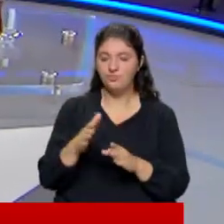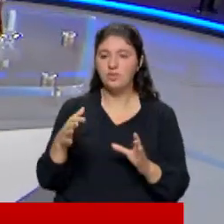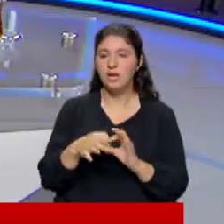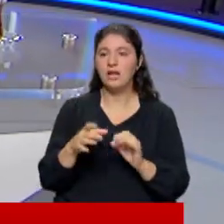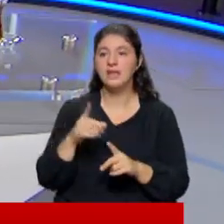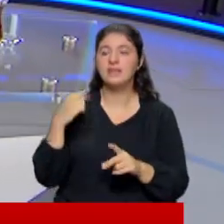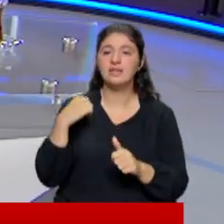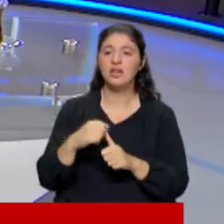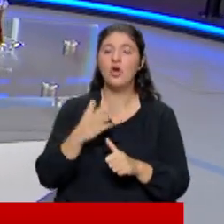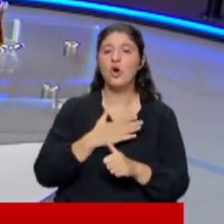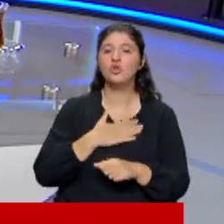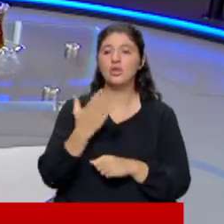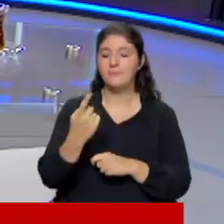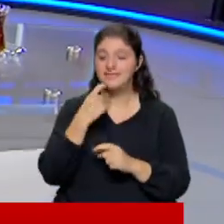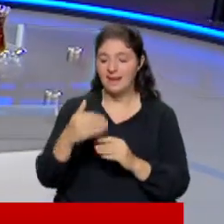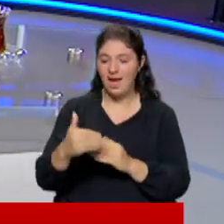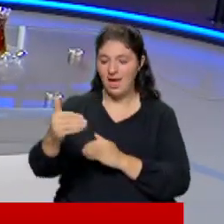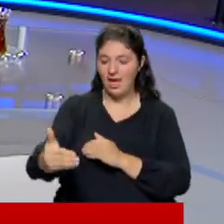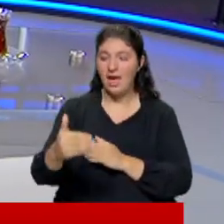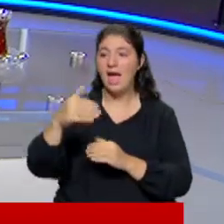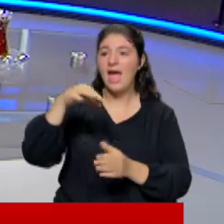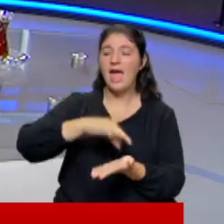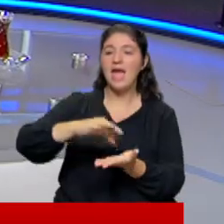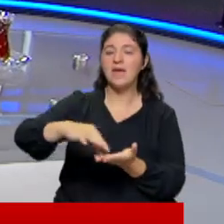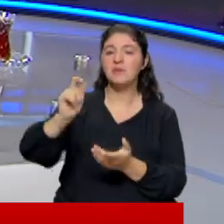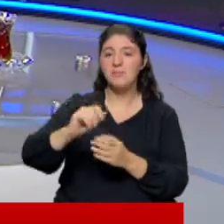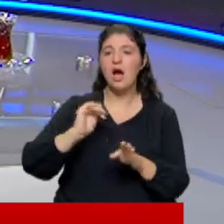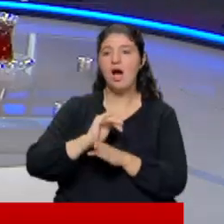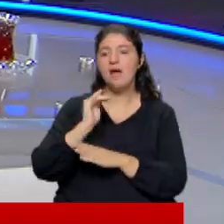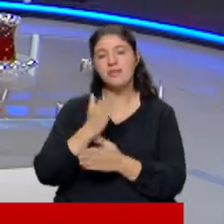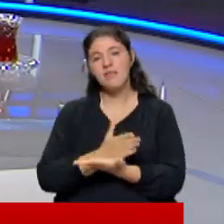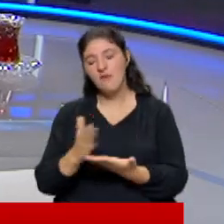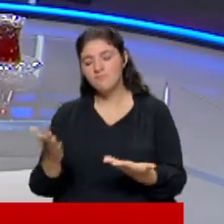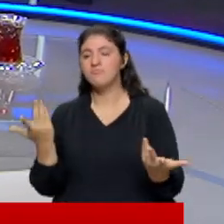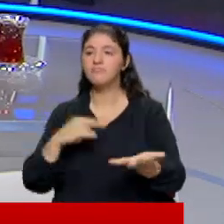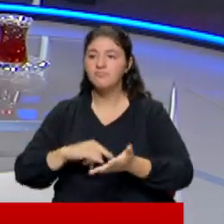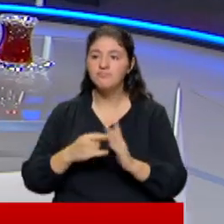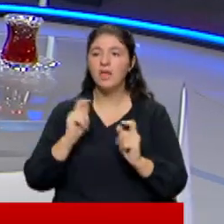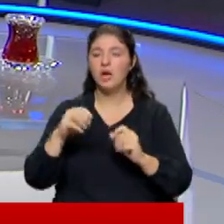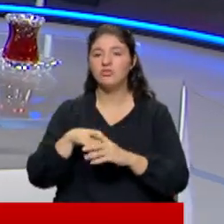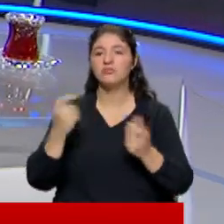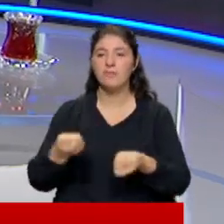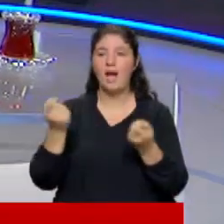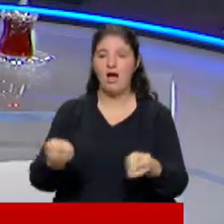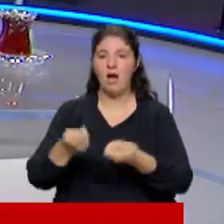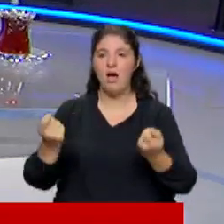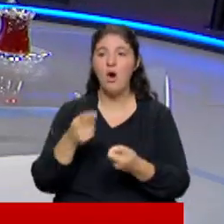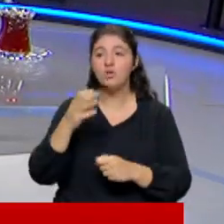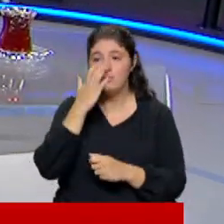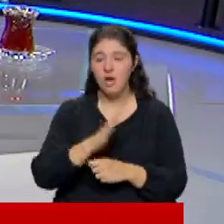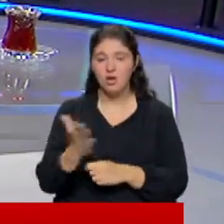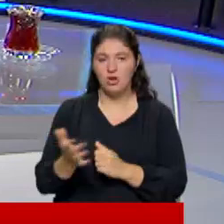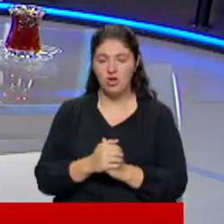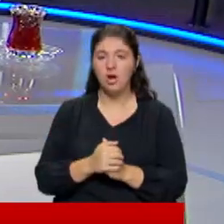de tekrar önündeki bir yılın ekimini yapmak, hayatını devam ettirmek için çaba sarf ediyor, onu